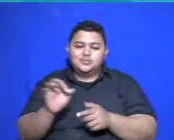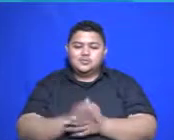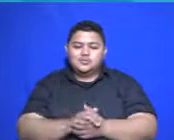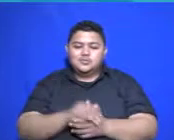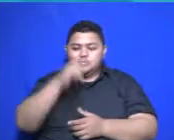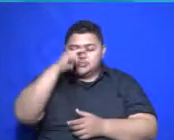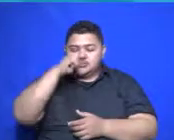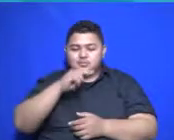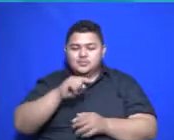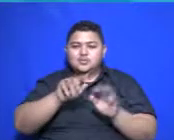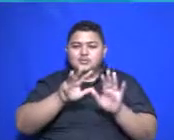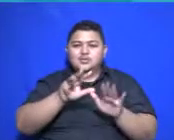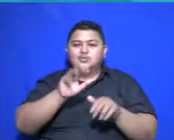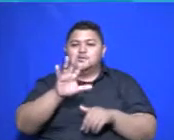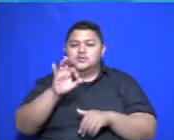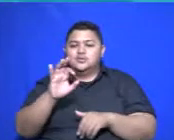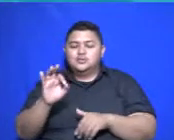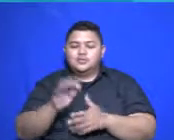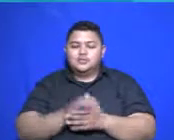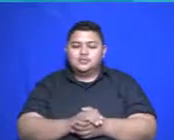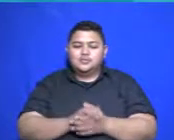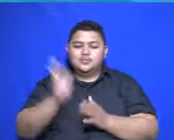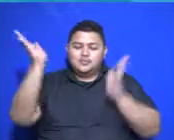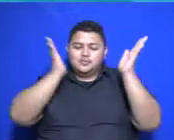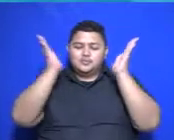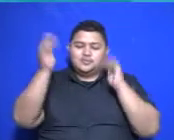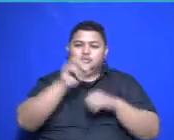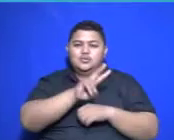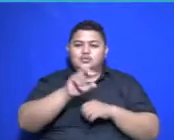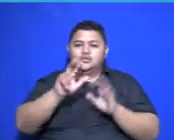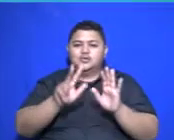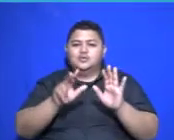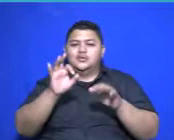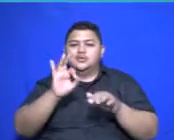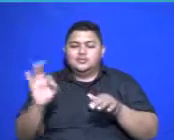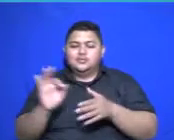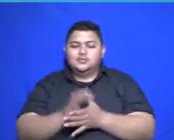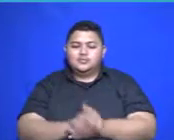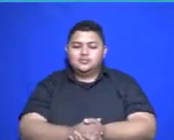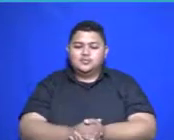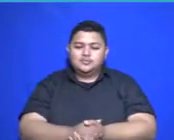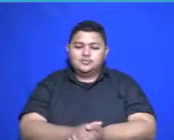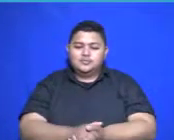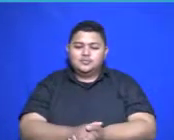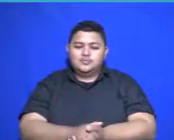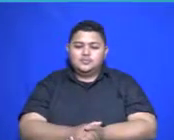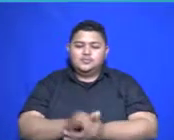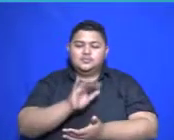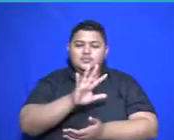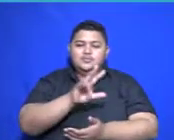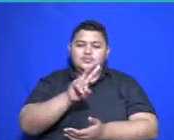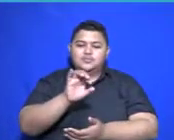di angka 9.500. Malaysia di angka 28.000. Kita